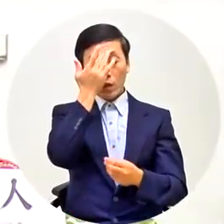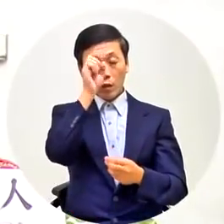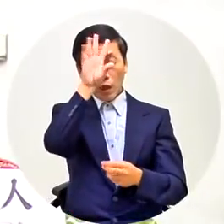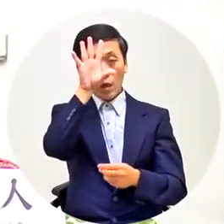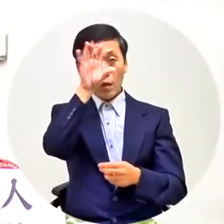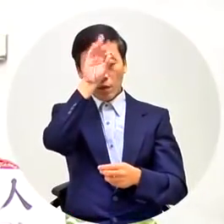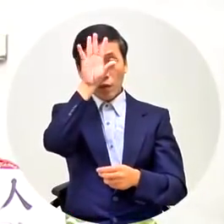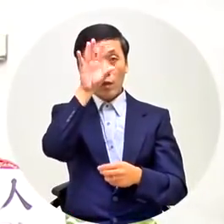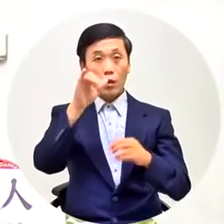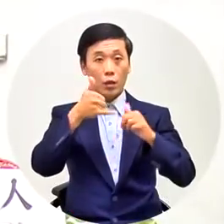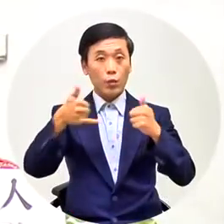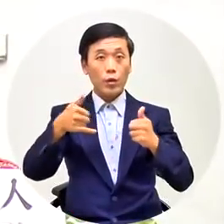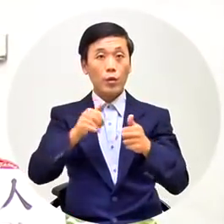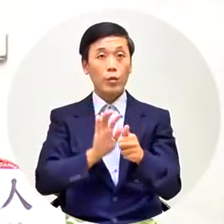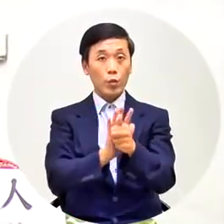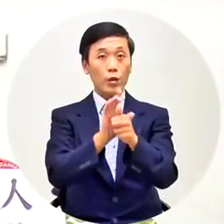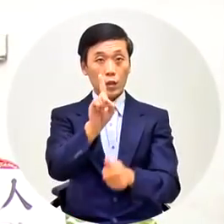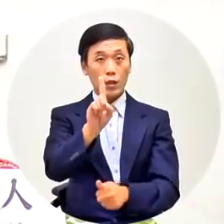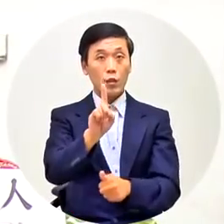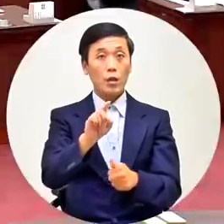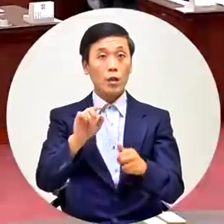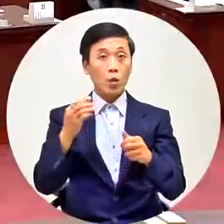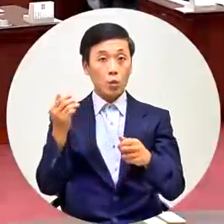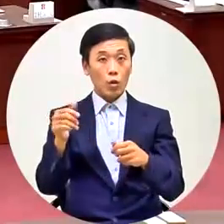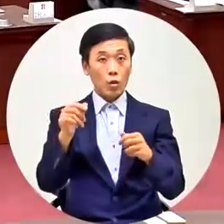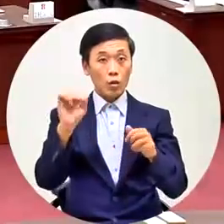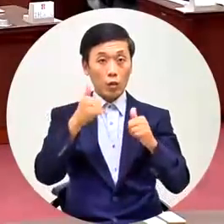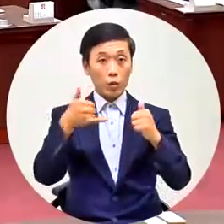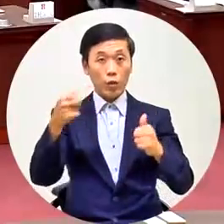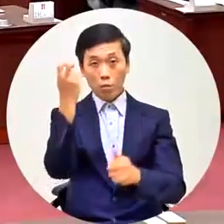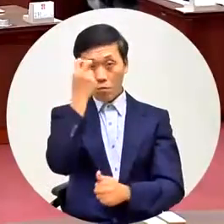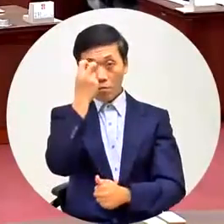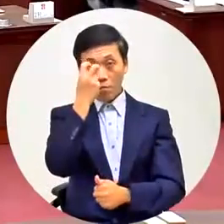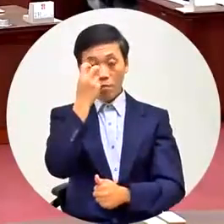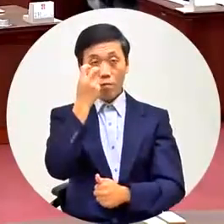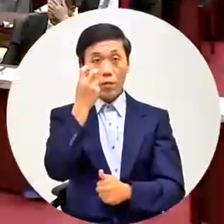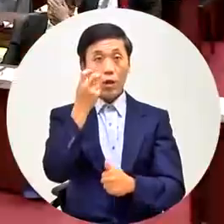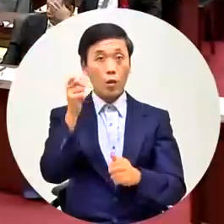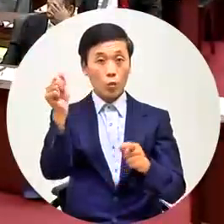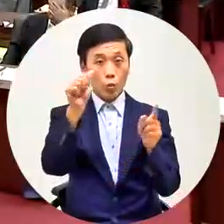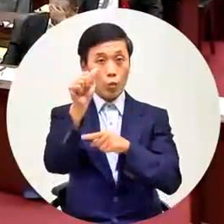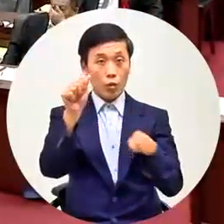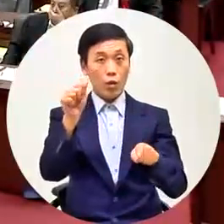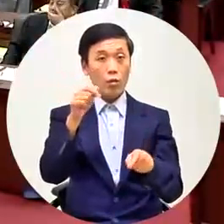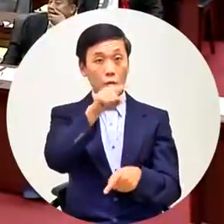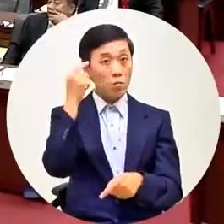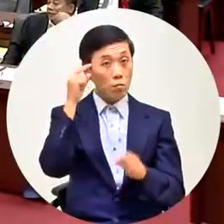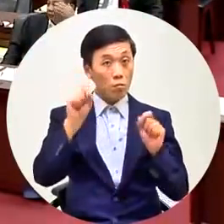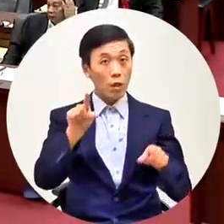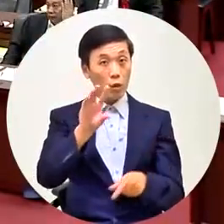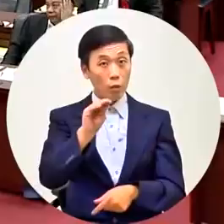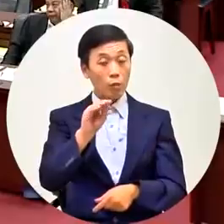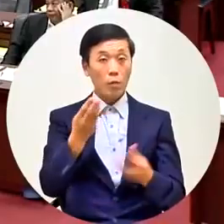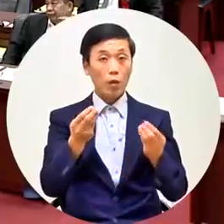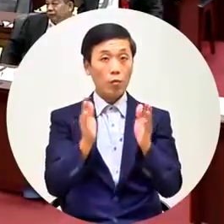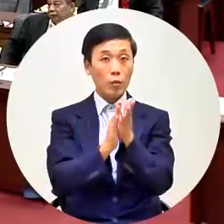意见？那如果没有，请鼓掌通过。 我们谢谢主持人。那我们是不是可以请我